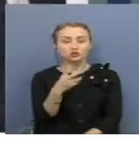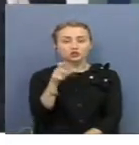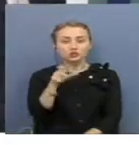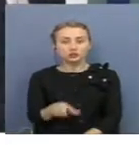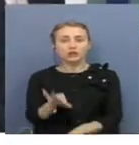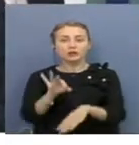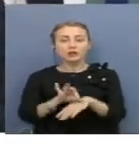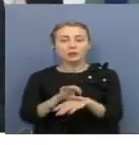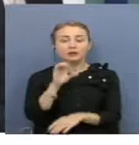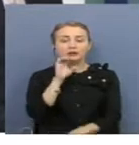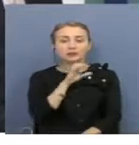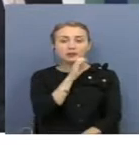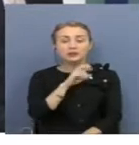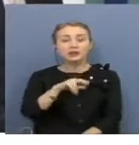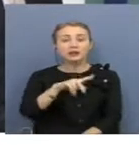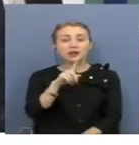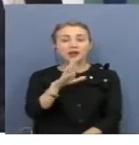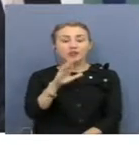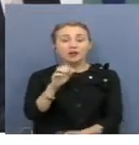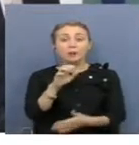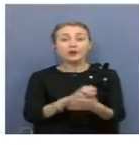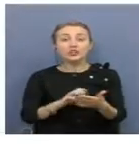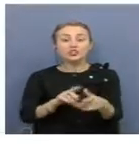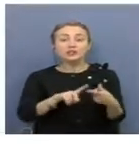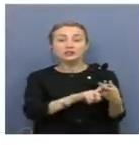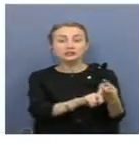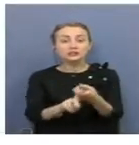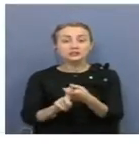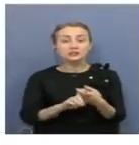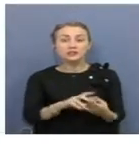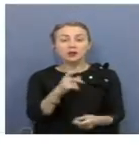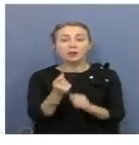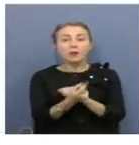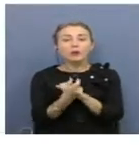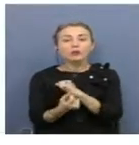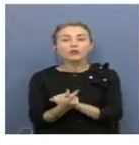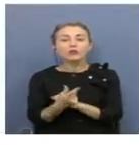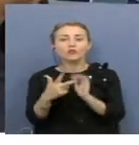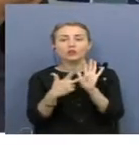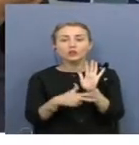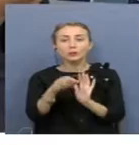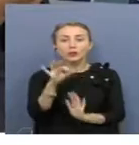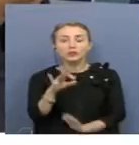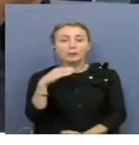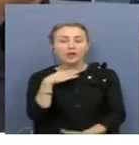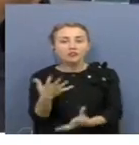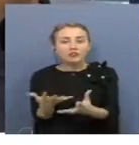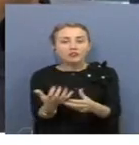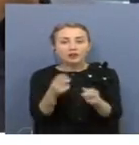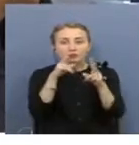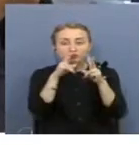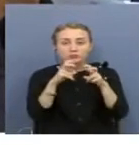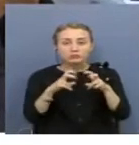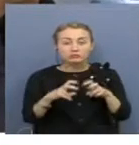анықтама қағазының болмауы да аурудың таралуына себеп болуы мүмкін деген болжамдар айтылды. Бұл төңіректегі мал ауру дерегі соңғы рет 1998 жылы тіркелген